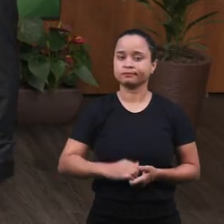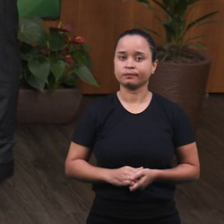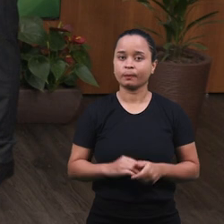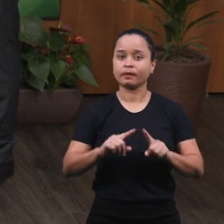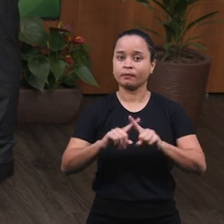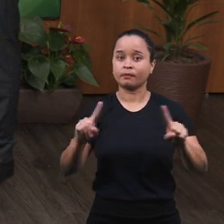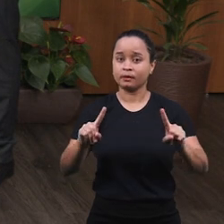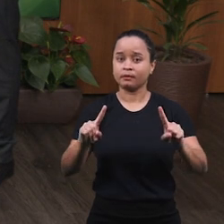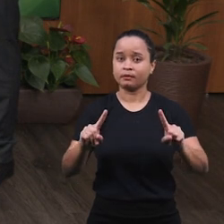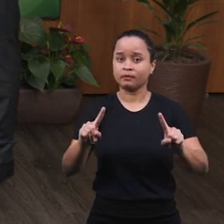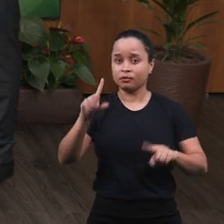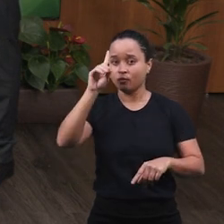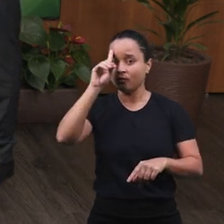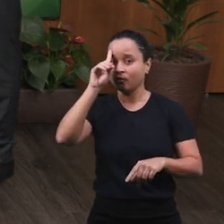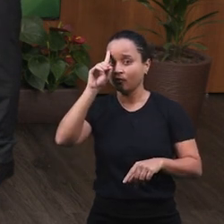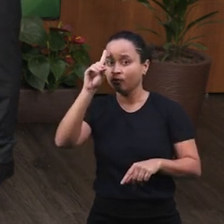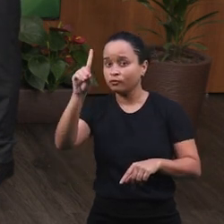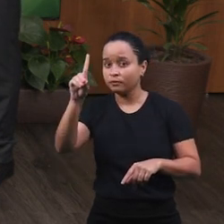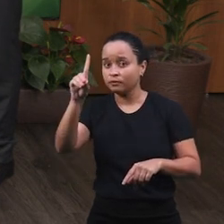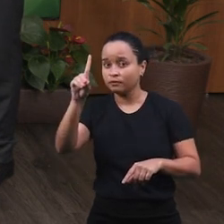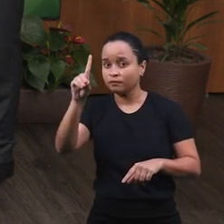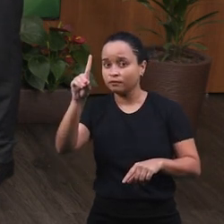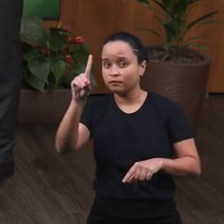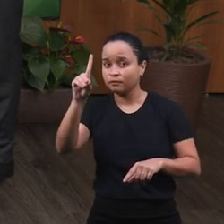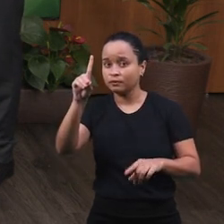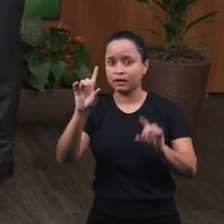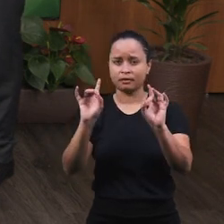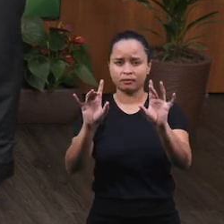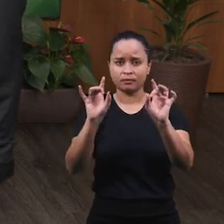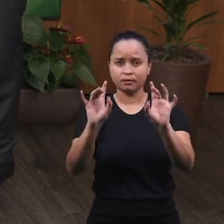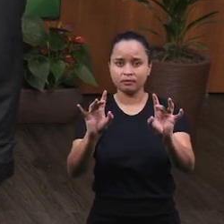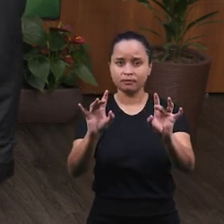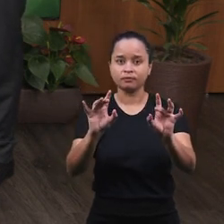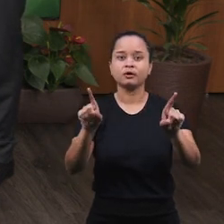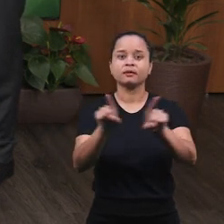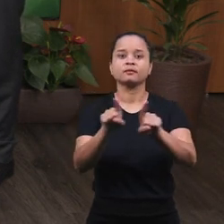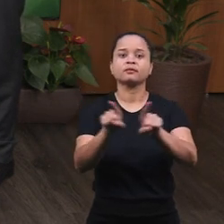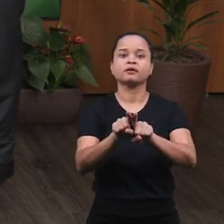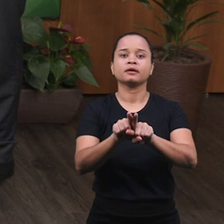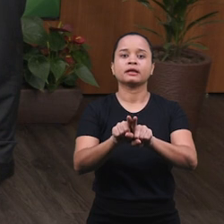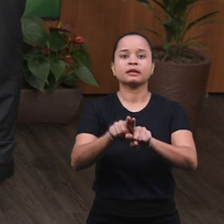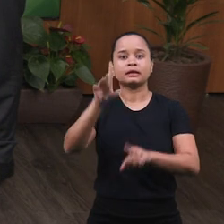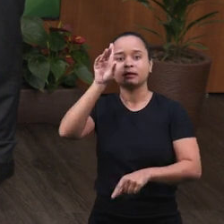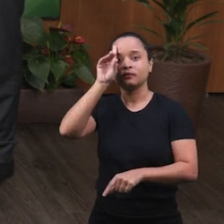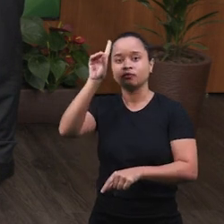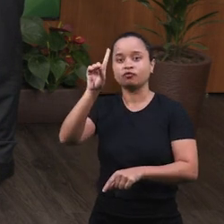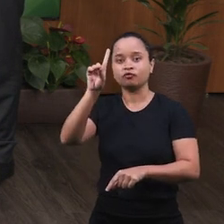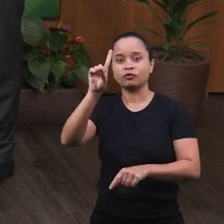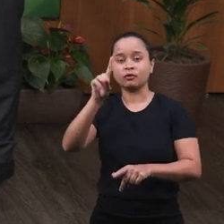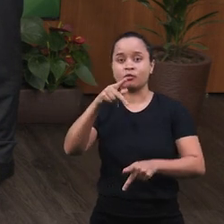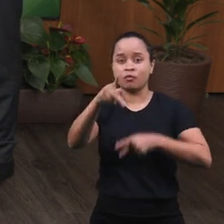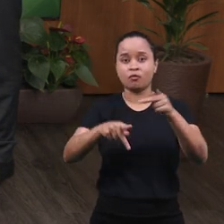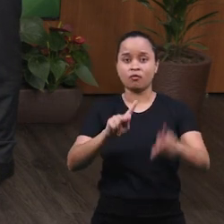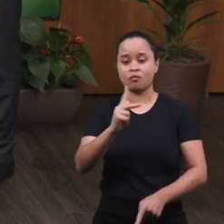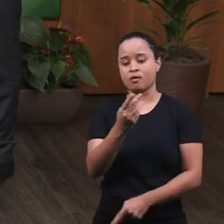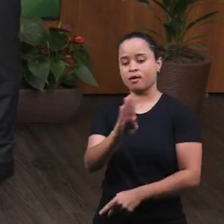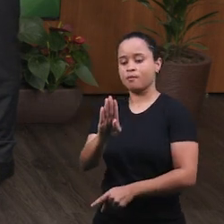Il y avait un jour séparé, c'était le jour que les Hébreux